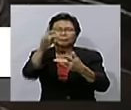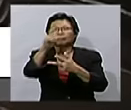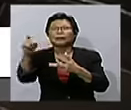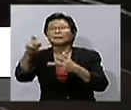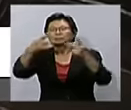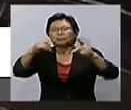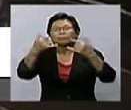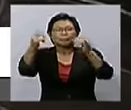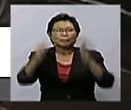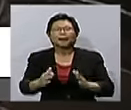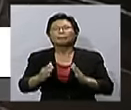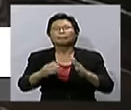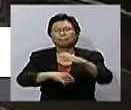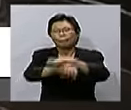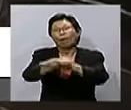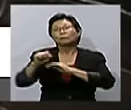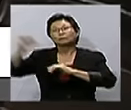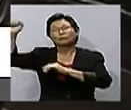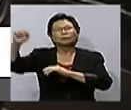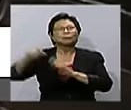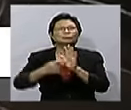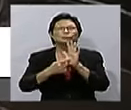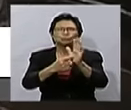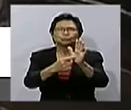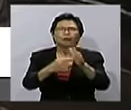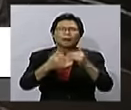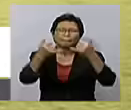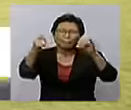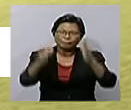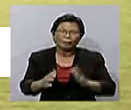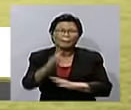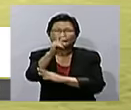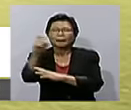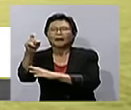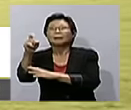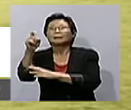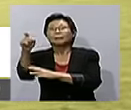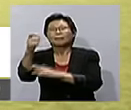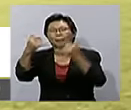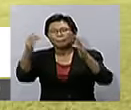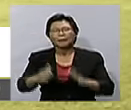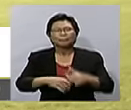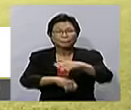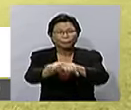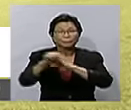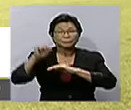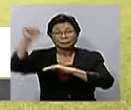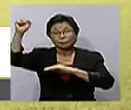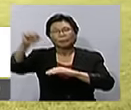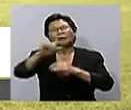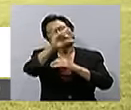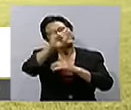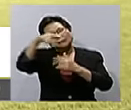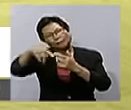pemain bola sepak Sabah yang menampilkan pemain bekas pemain bola sepak Sabah seperti Julius Atin, Yap